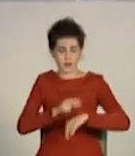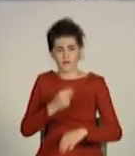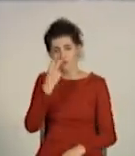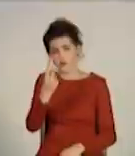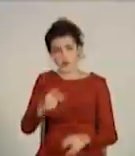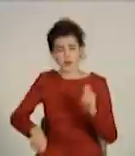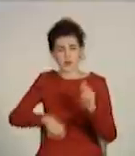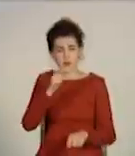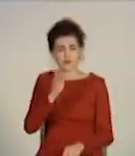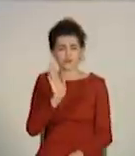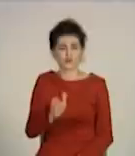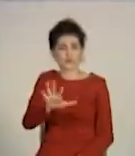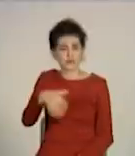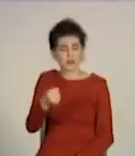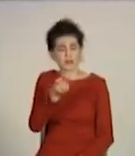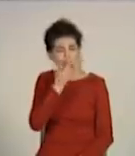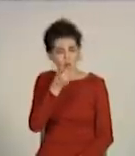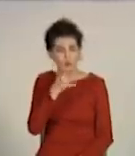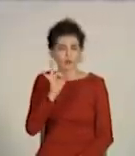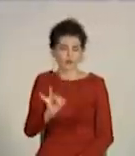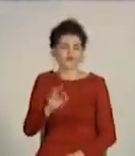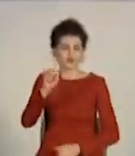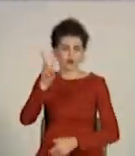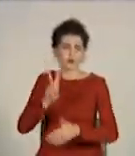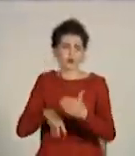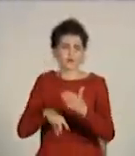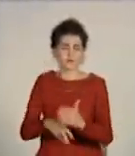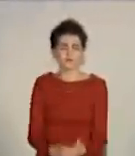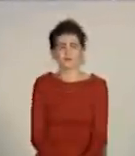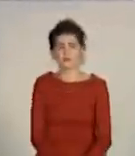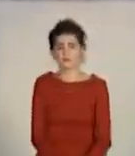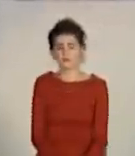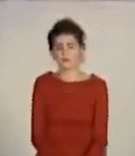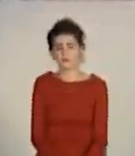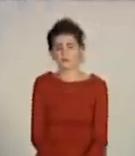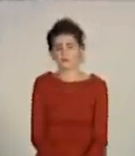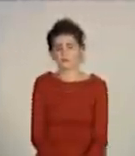вилучать квіти та оштрафують. Олексій Куделя, Максим Запорожець, телеканал «Донбас».